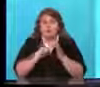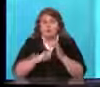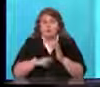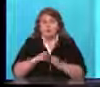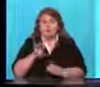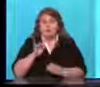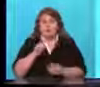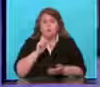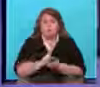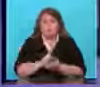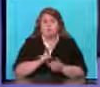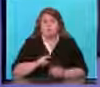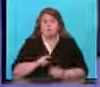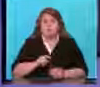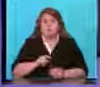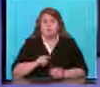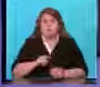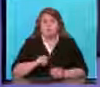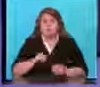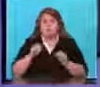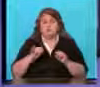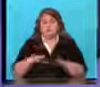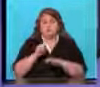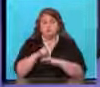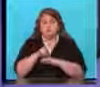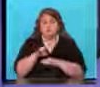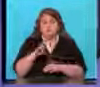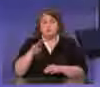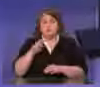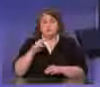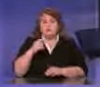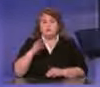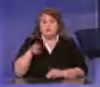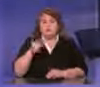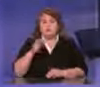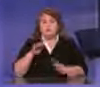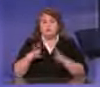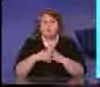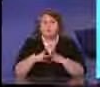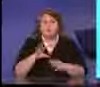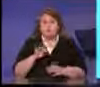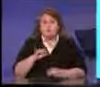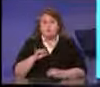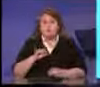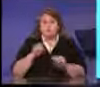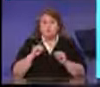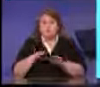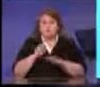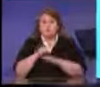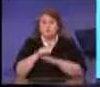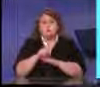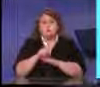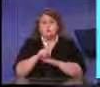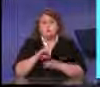и обязательно порешать задачи на моно- и дигибридное скрещивание и, конечно же, порешать задание